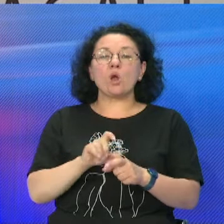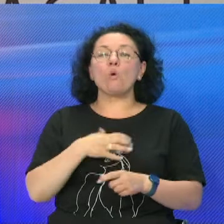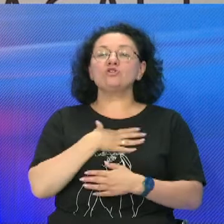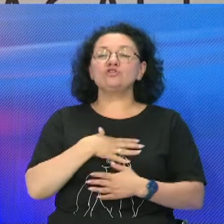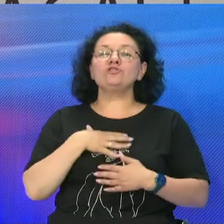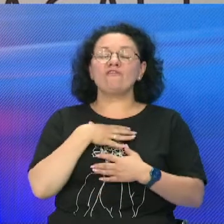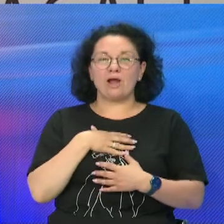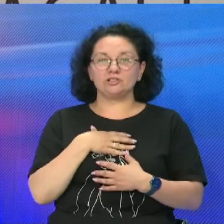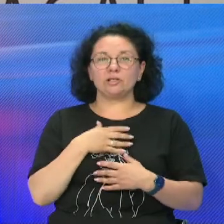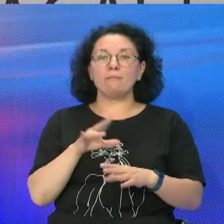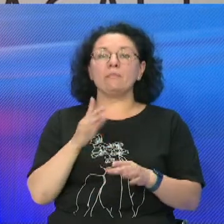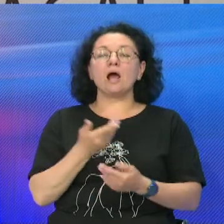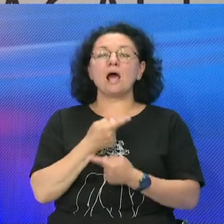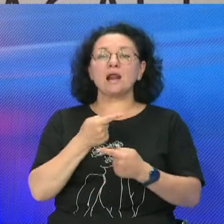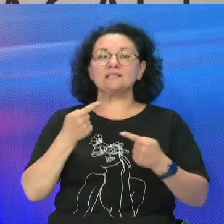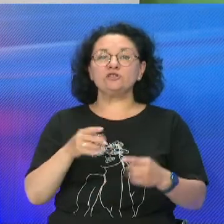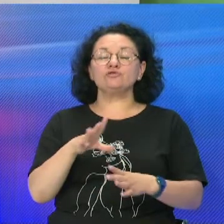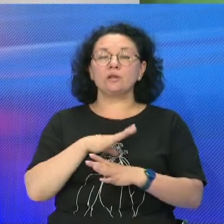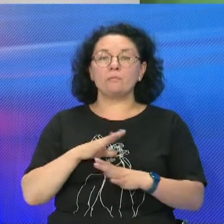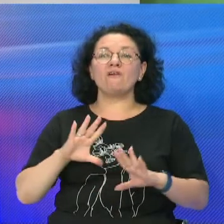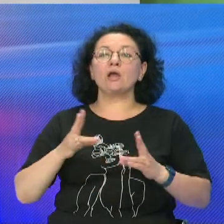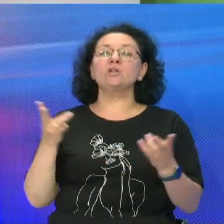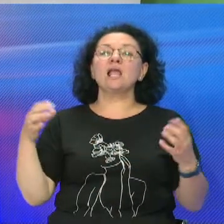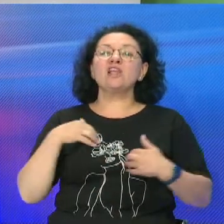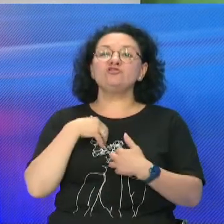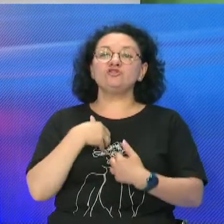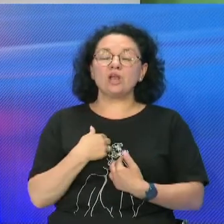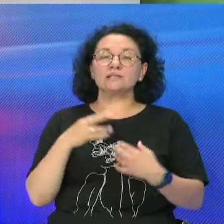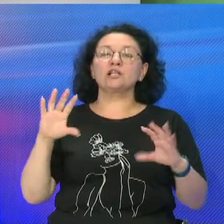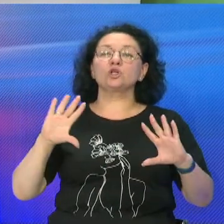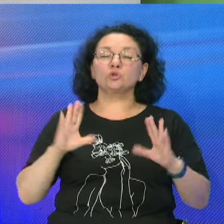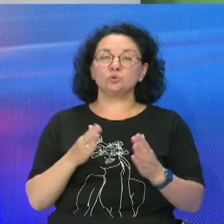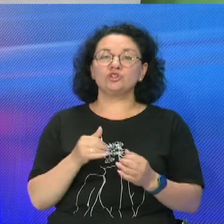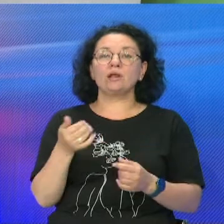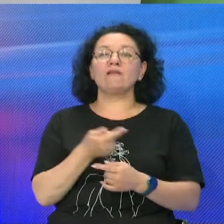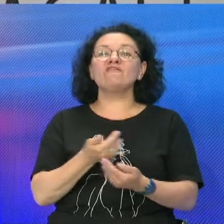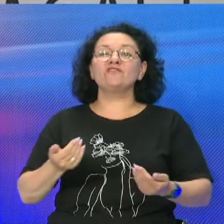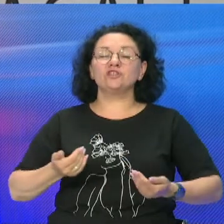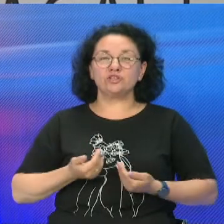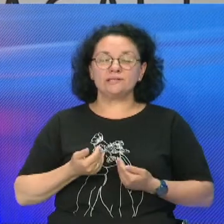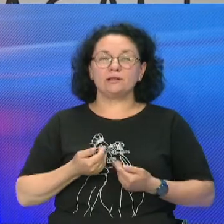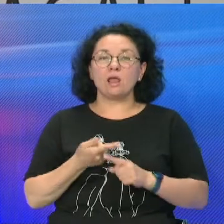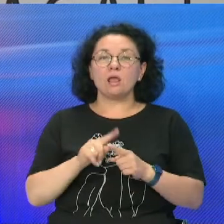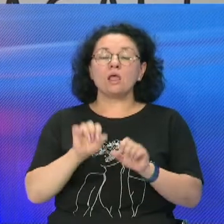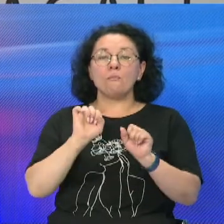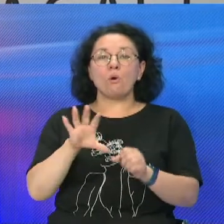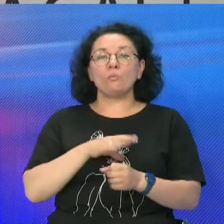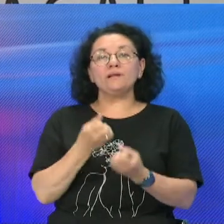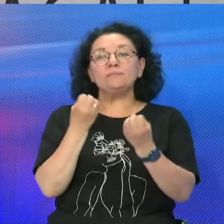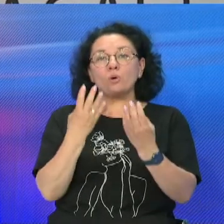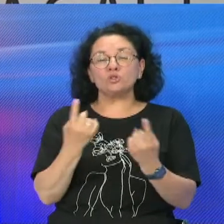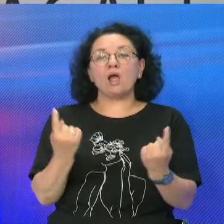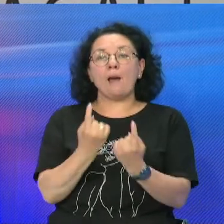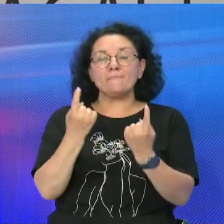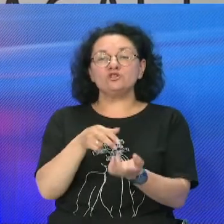несчастные случаи какие-то травмы происходит с нами зачастую бытовых условиях это может быть просто прохожие это дорожно-транспортное